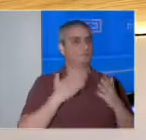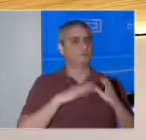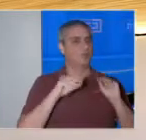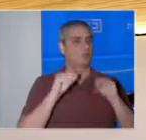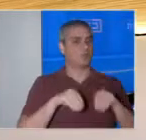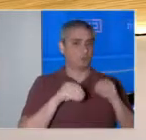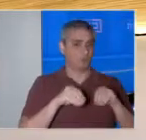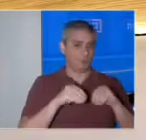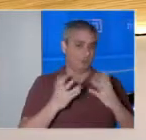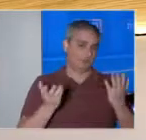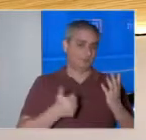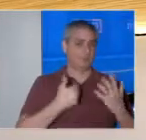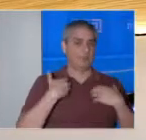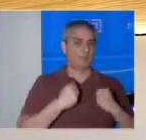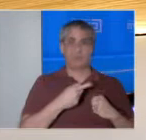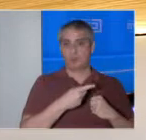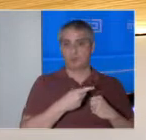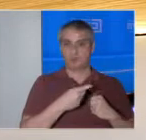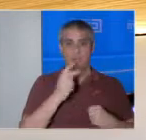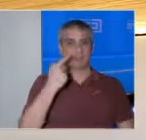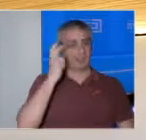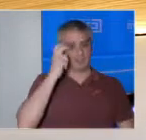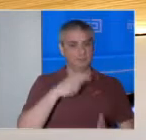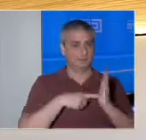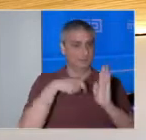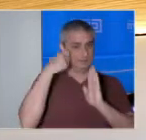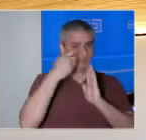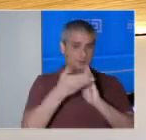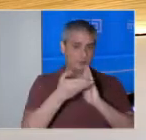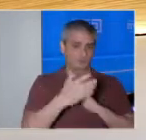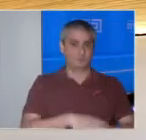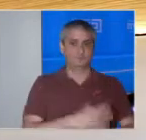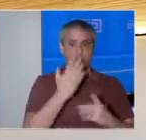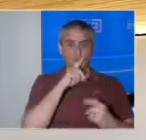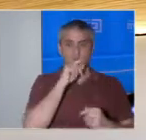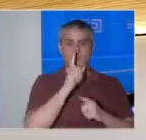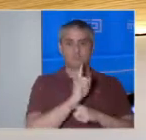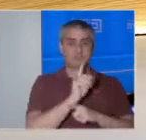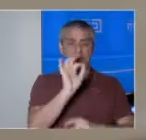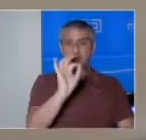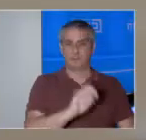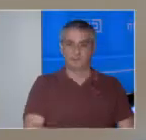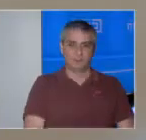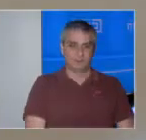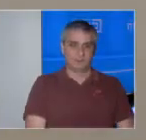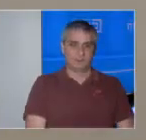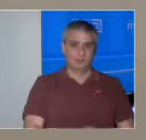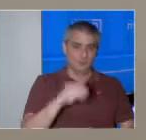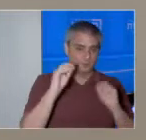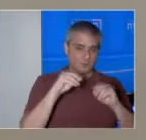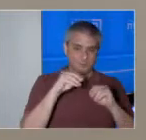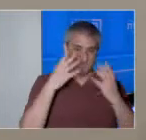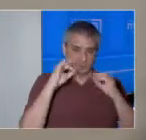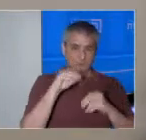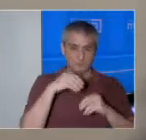בשבט. העלה שר הביטחון והמשפטים גנץ את הסרטון הבא לחשבון הטיקטוק שלו. חבר'ה, ט"ו בשבט,